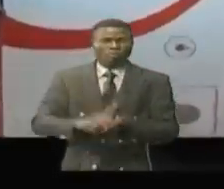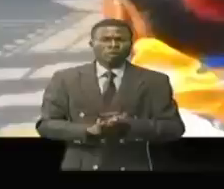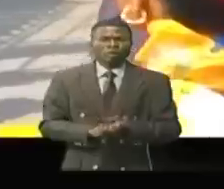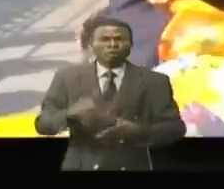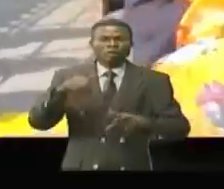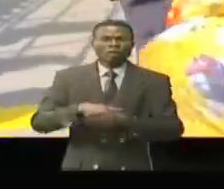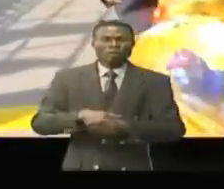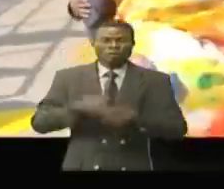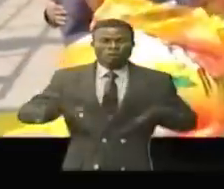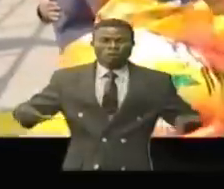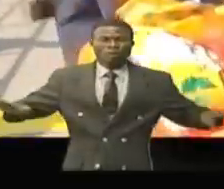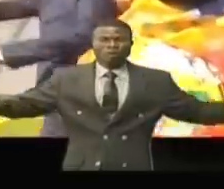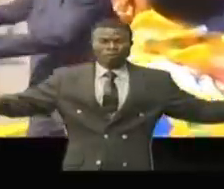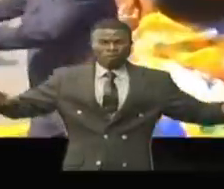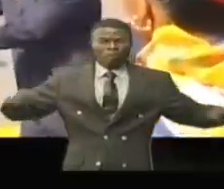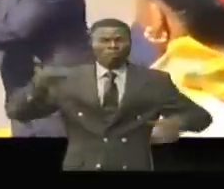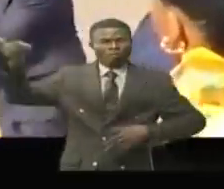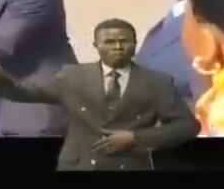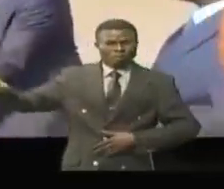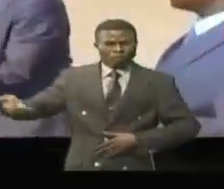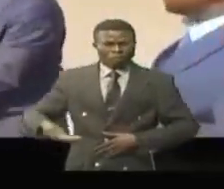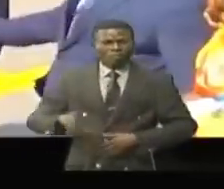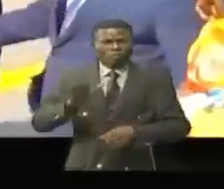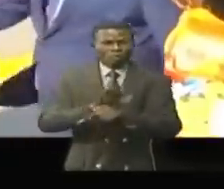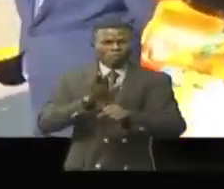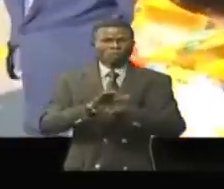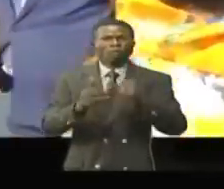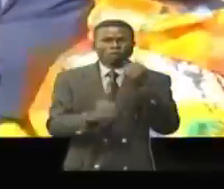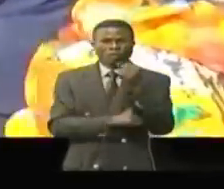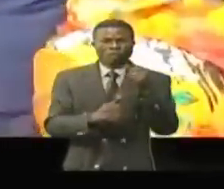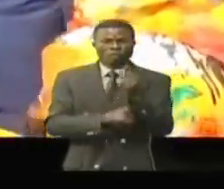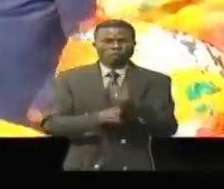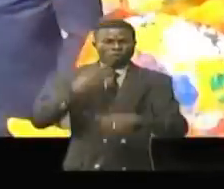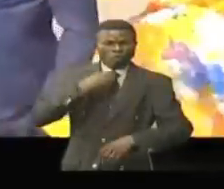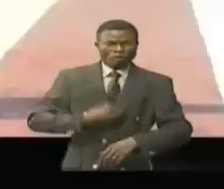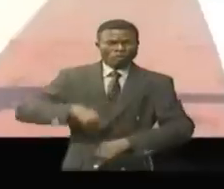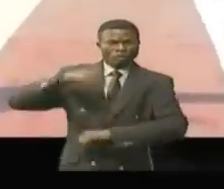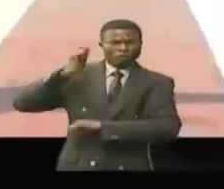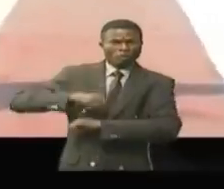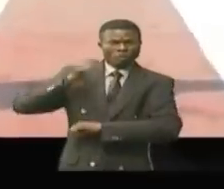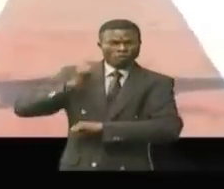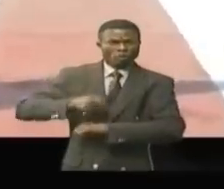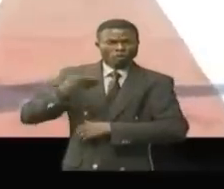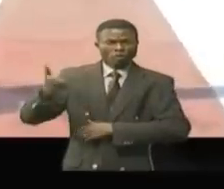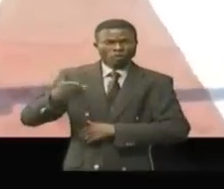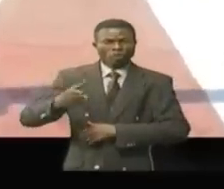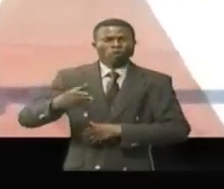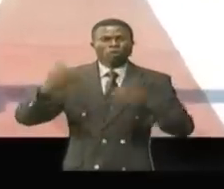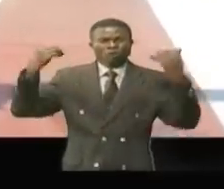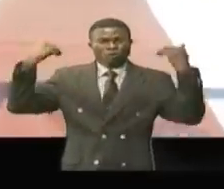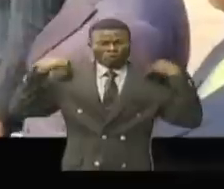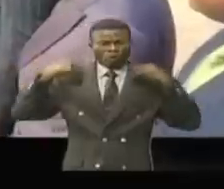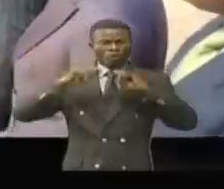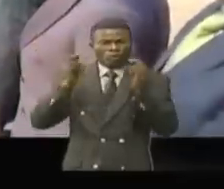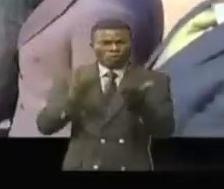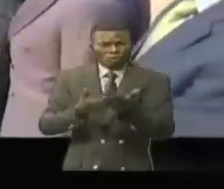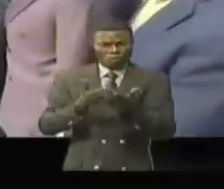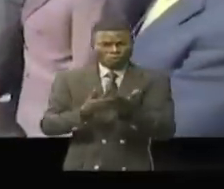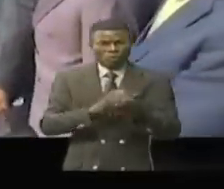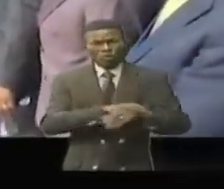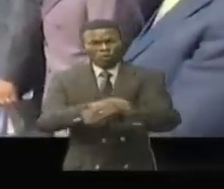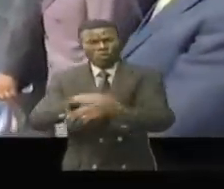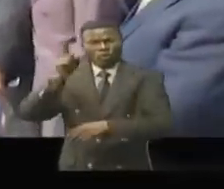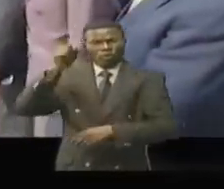de l'avion, il a été accueilli par une forte délégation des magistrats, des juridictions et offices du ressort, conduite par le